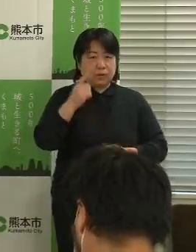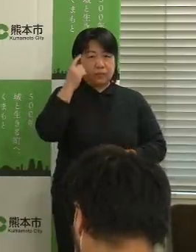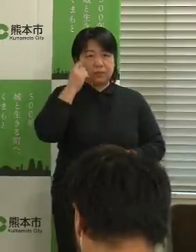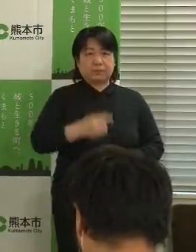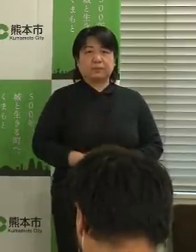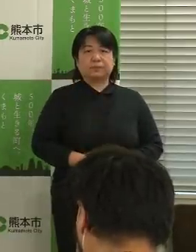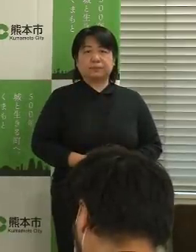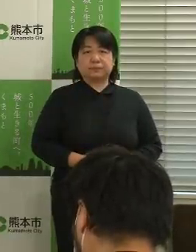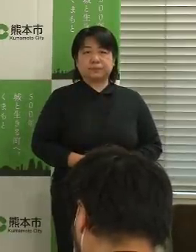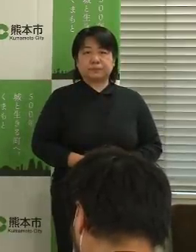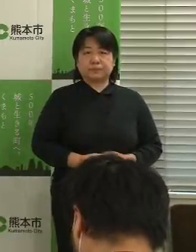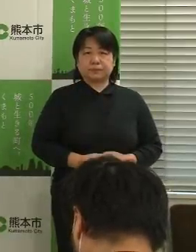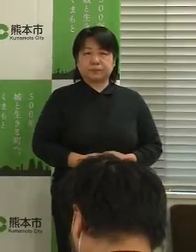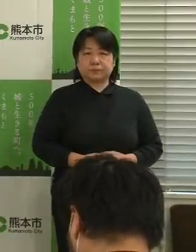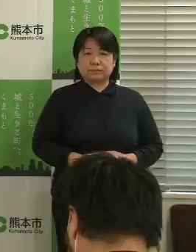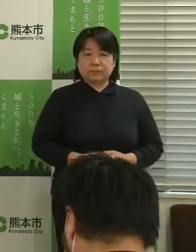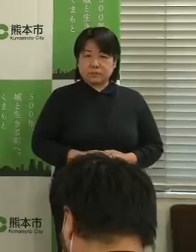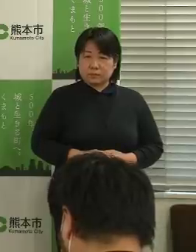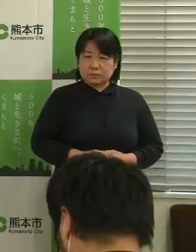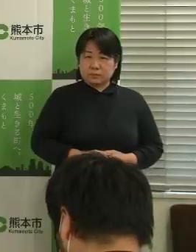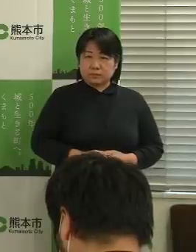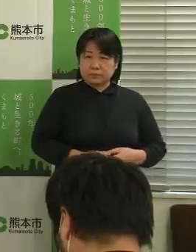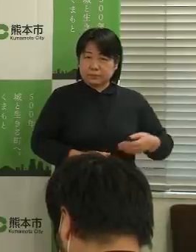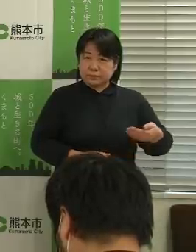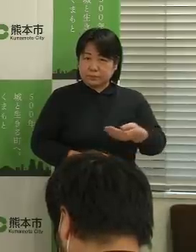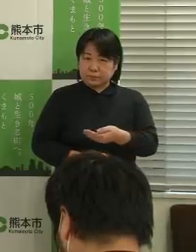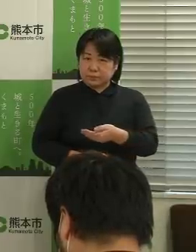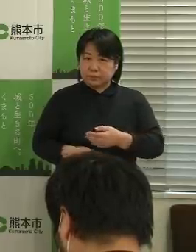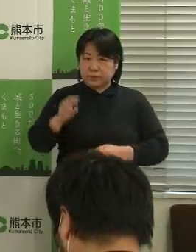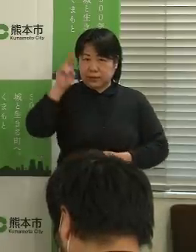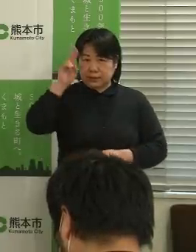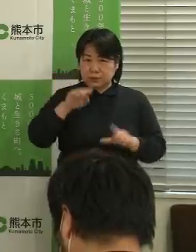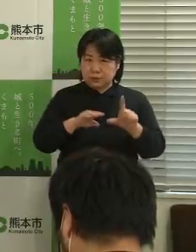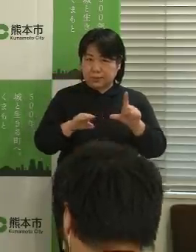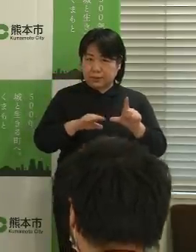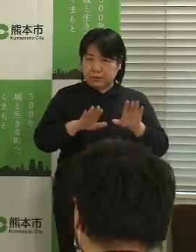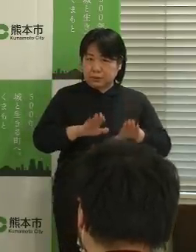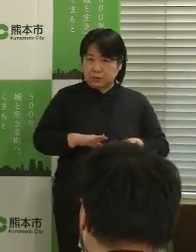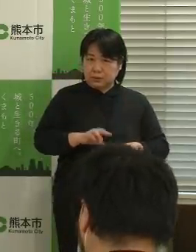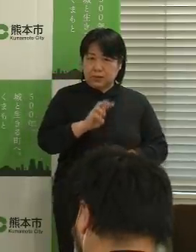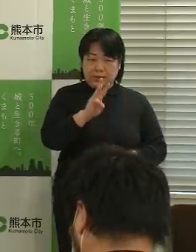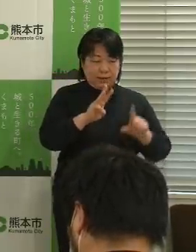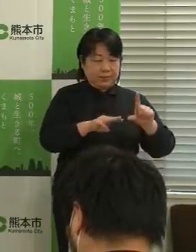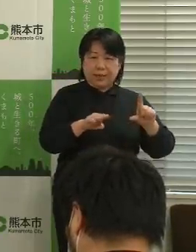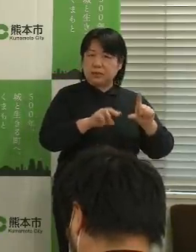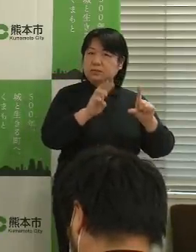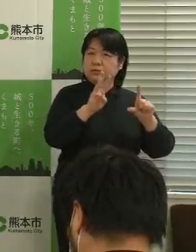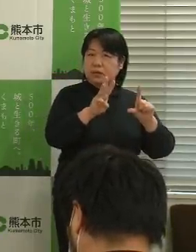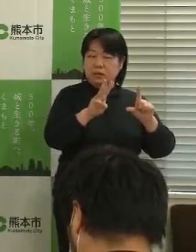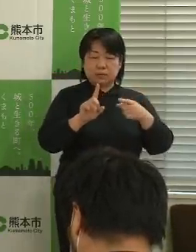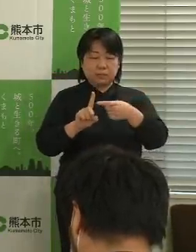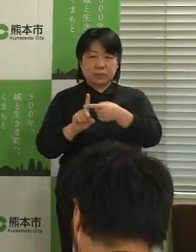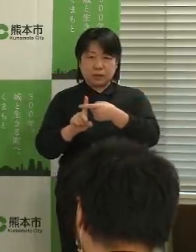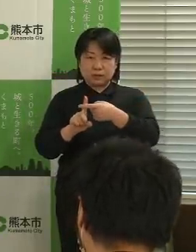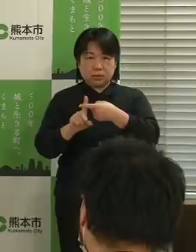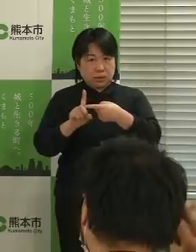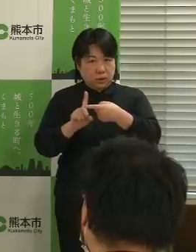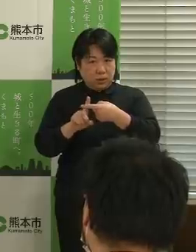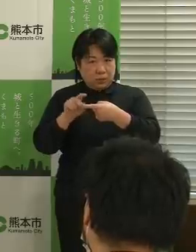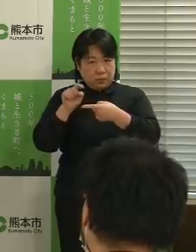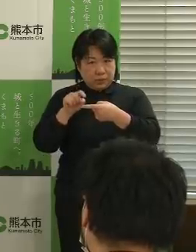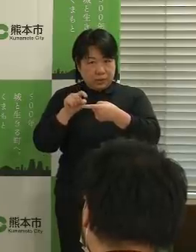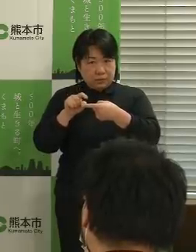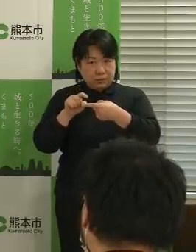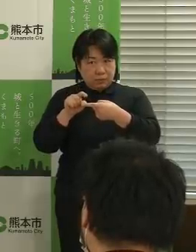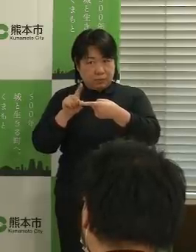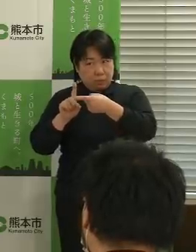われます。 ちょっとそのリスクレベル、はい、今日はレベル3プラス、 はい、 これがプラスがもっ